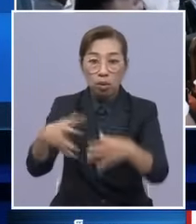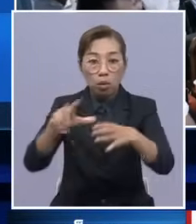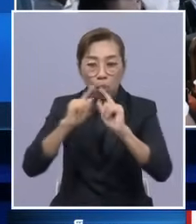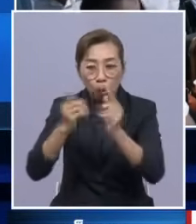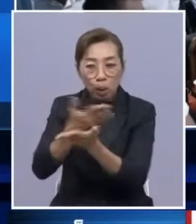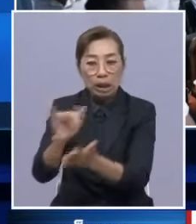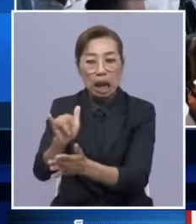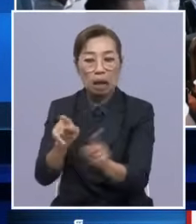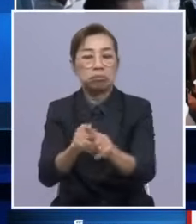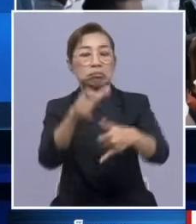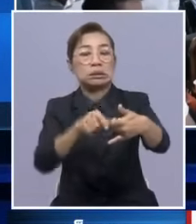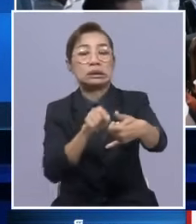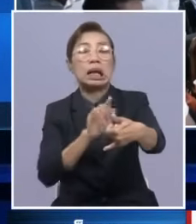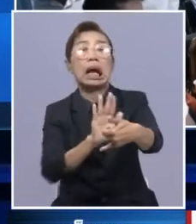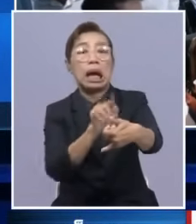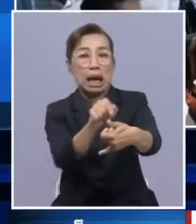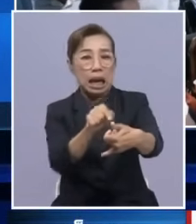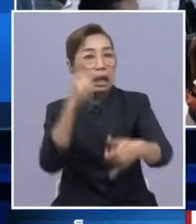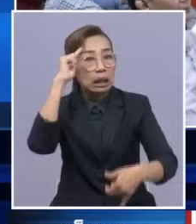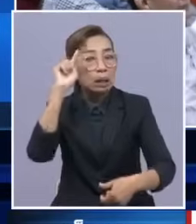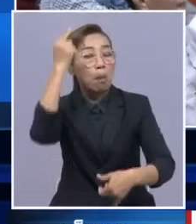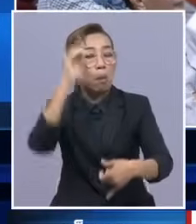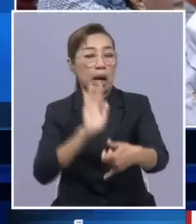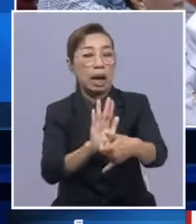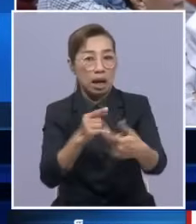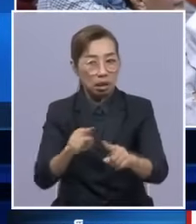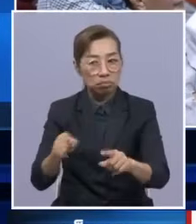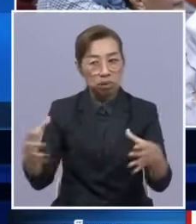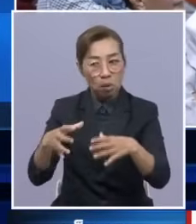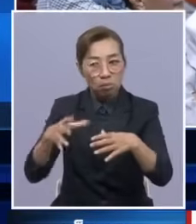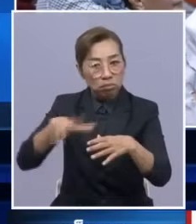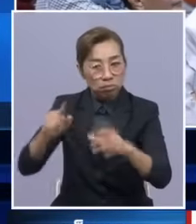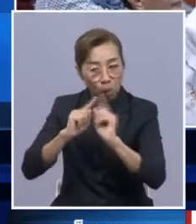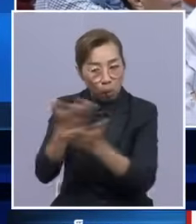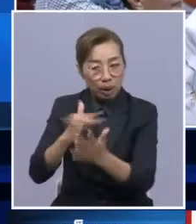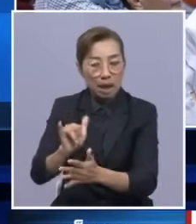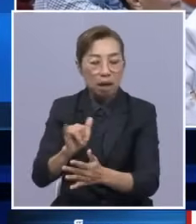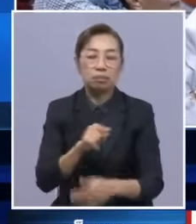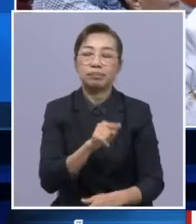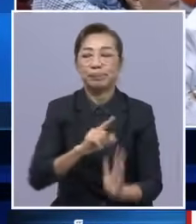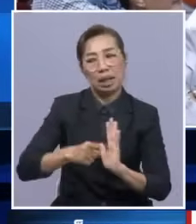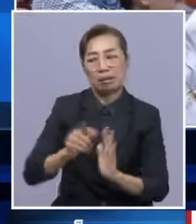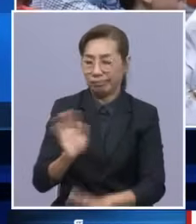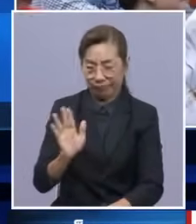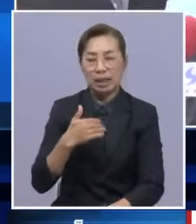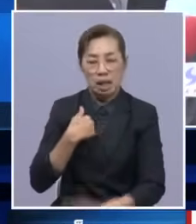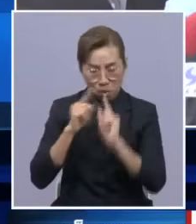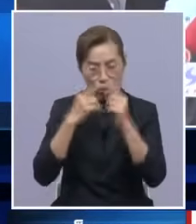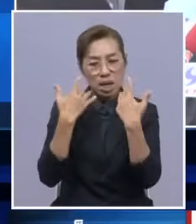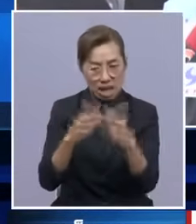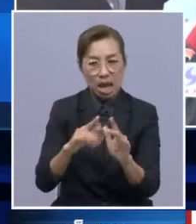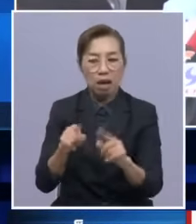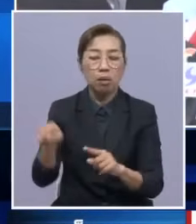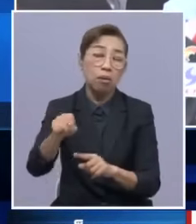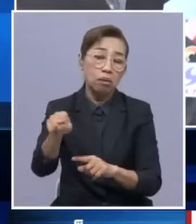เป็นความเห็นส่วนตัวของคุณสรวงหรือเปล่าคุณสรวงก็บอกครับว่าเรื่องดังกล่าวทางพรรคศึกษากันอยู่ส่วนที่คุณหมอชลน่านระบุ